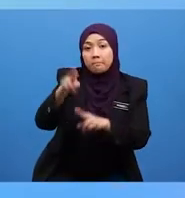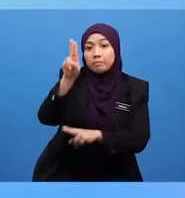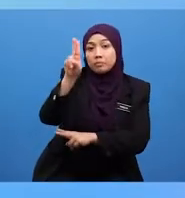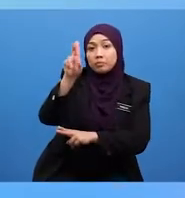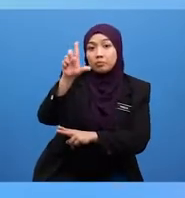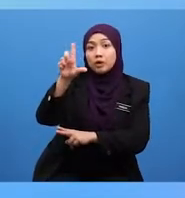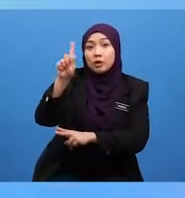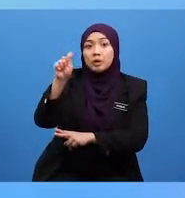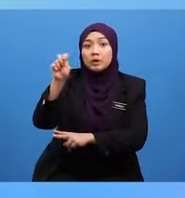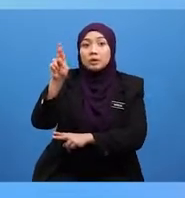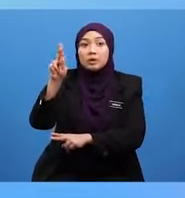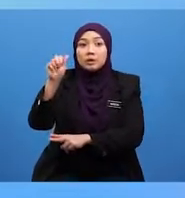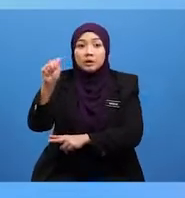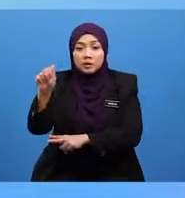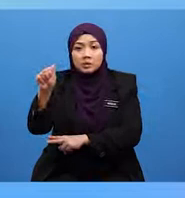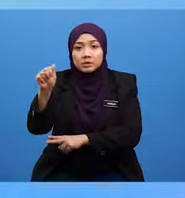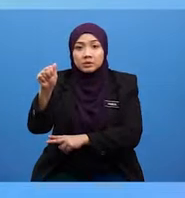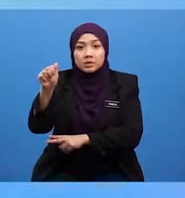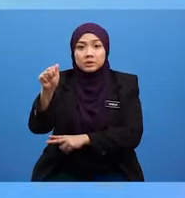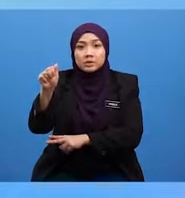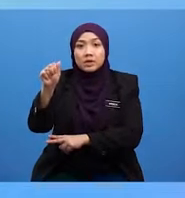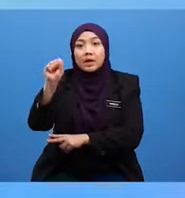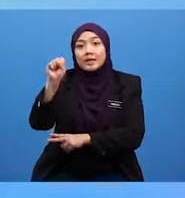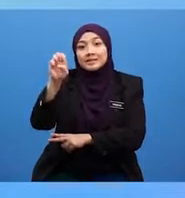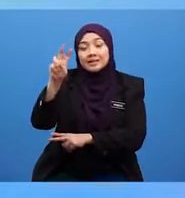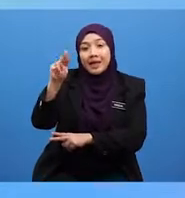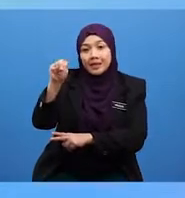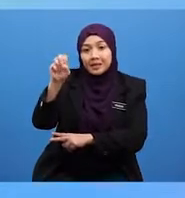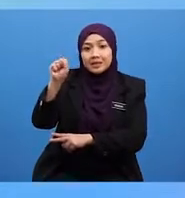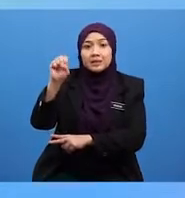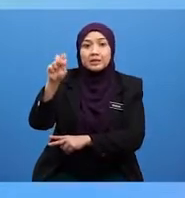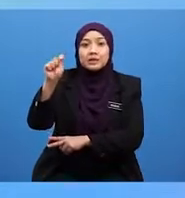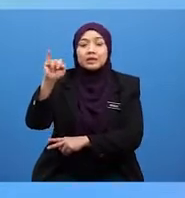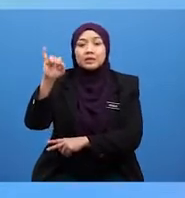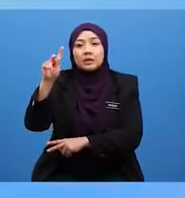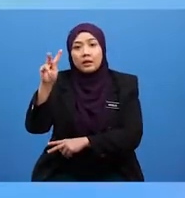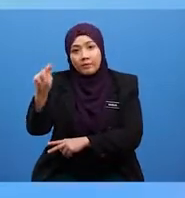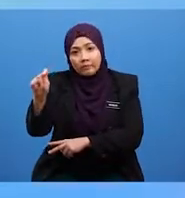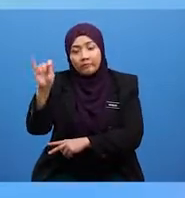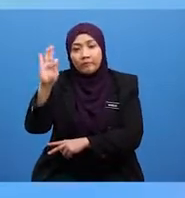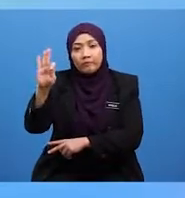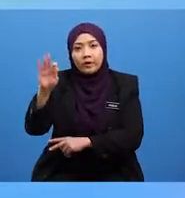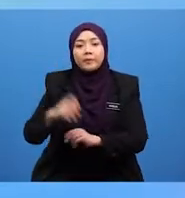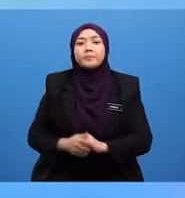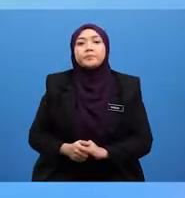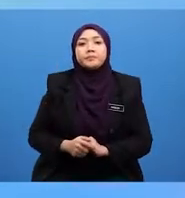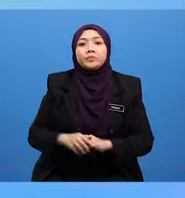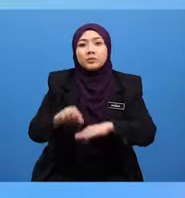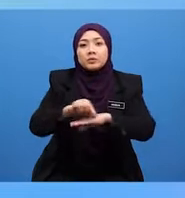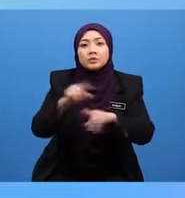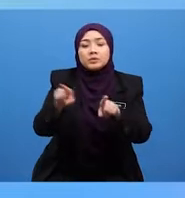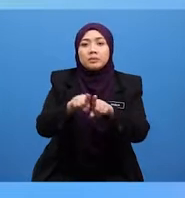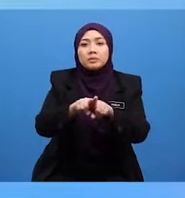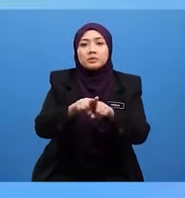ultrasensitif tetapi sangat fleksibel yang digunakan sebagai kulit tiruan